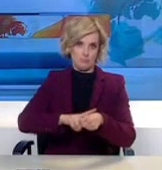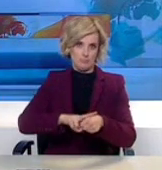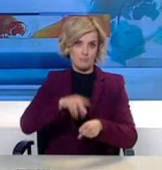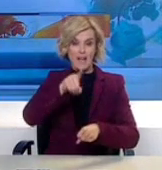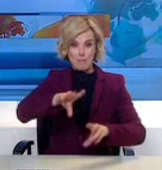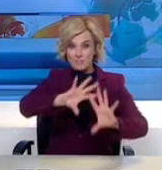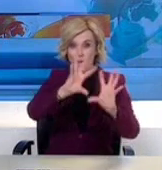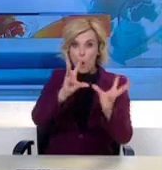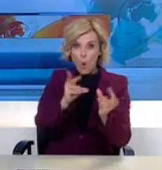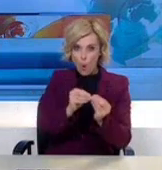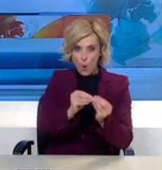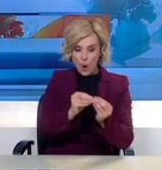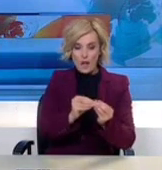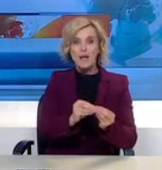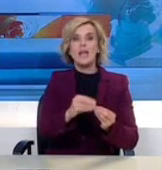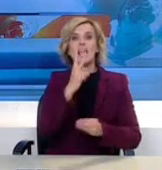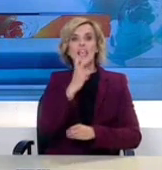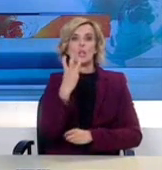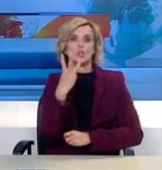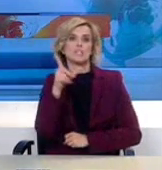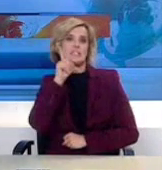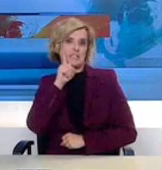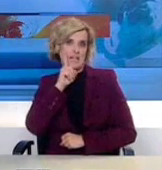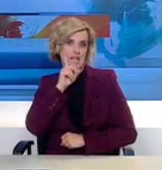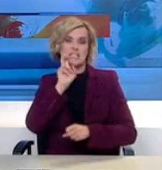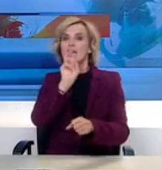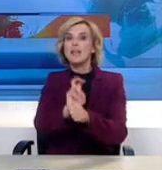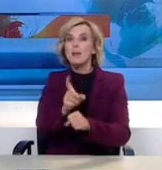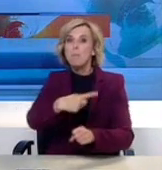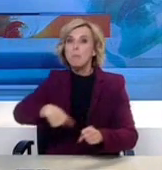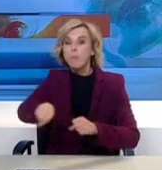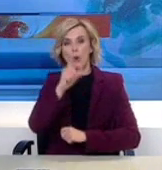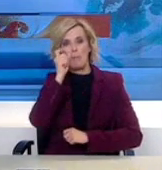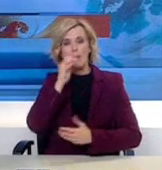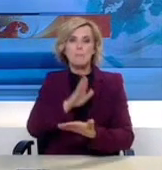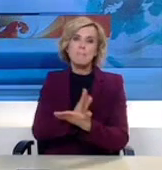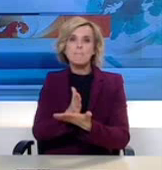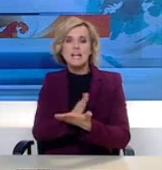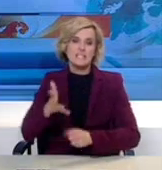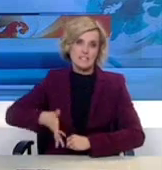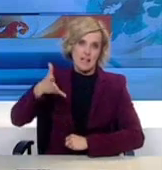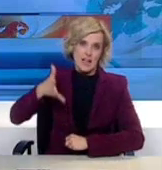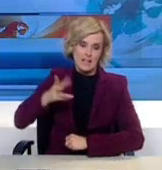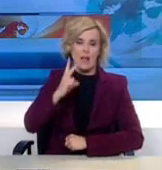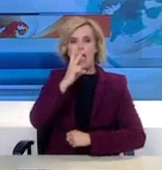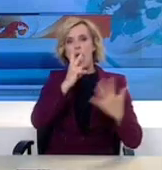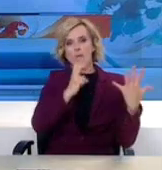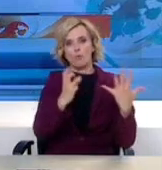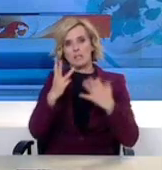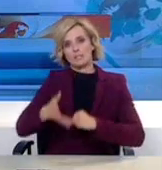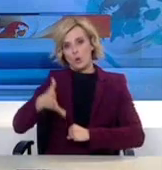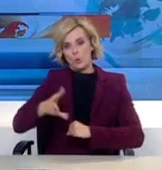23% είναι γυναίκες και οι υπόλοιποι άνδρες. Η διάμεση ηλικία των θανόντων συμπολιτών μας ήταν τα 73 έτη και